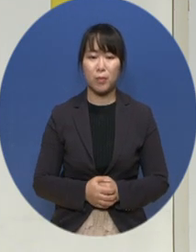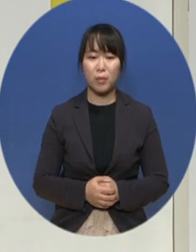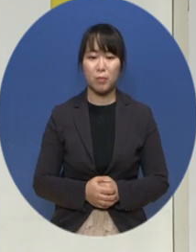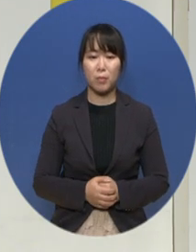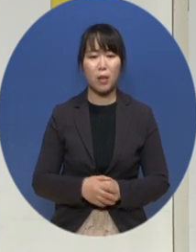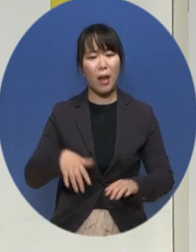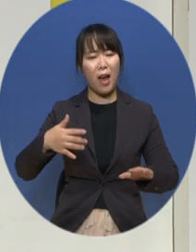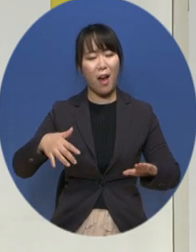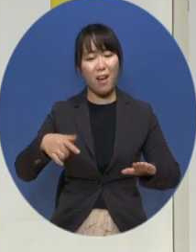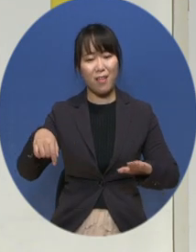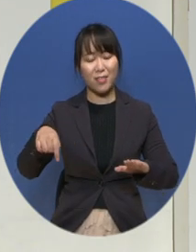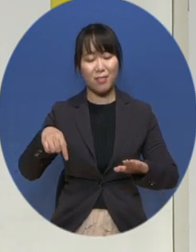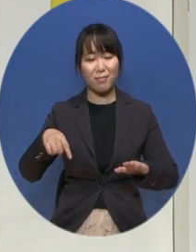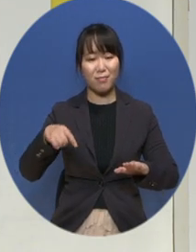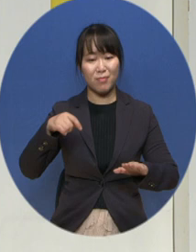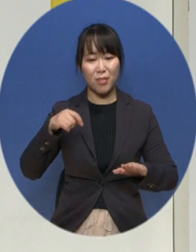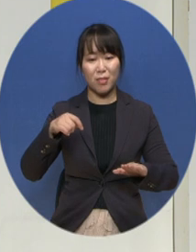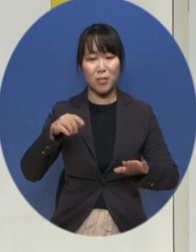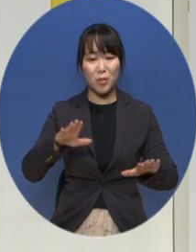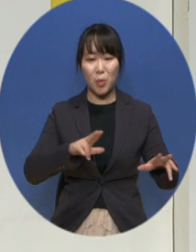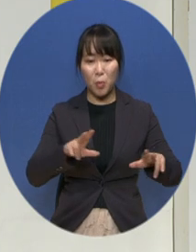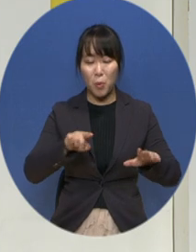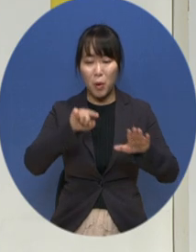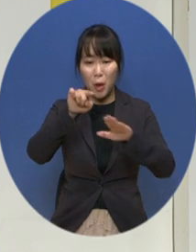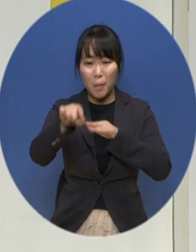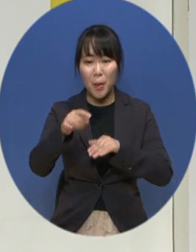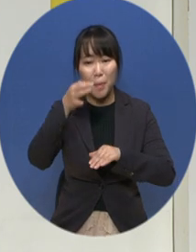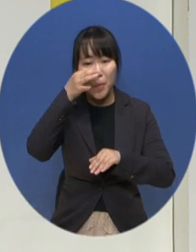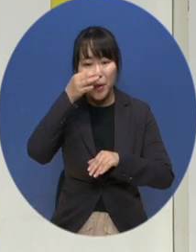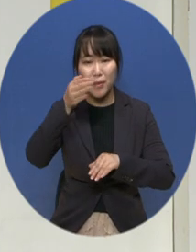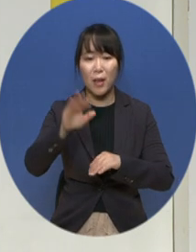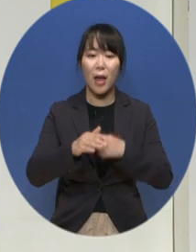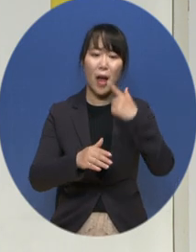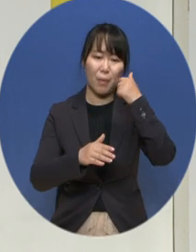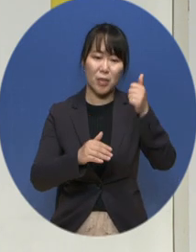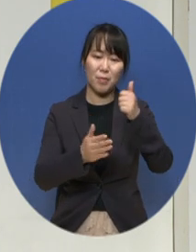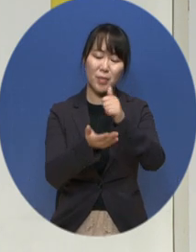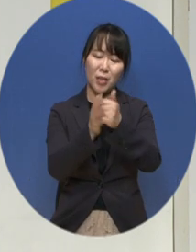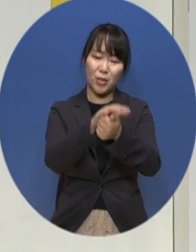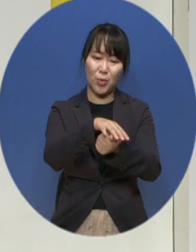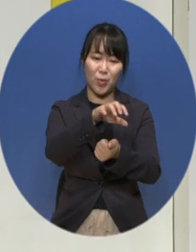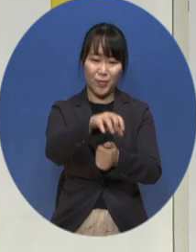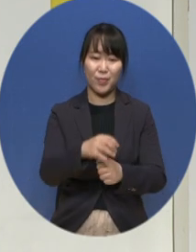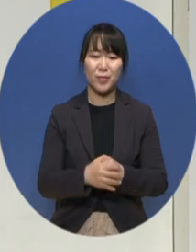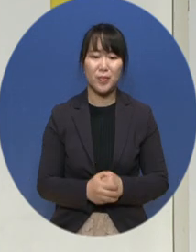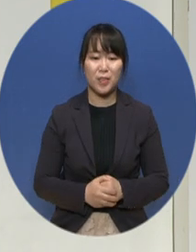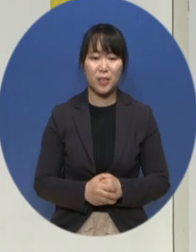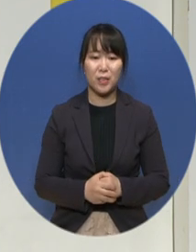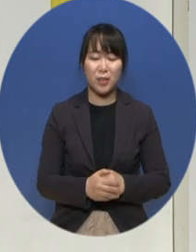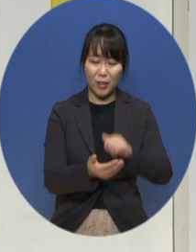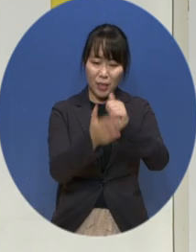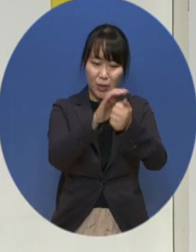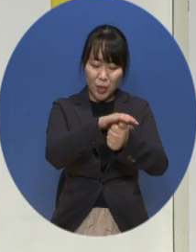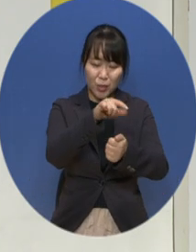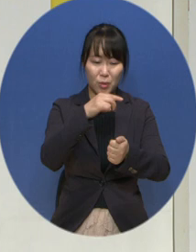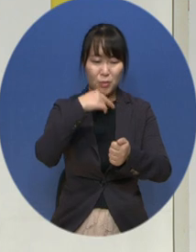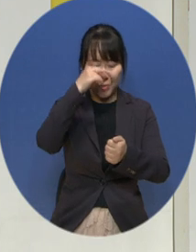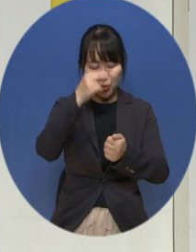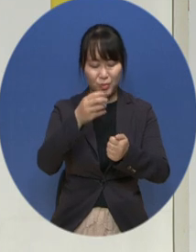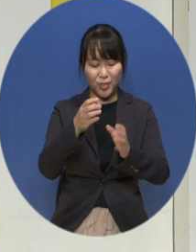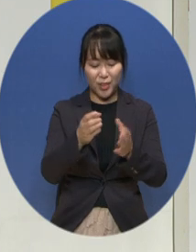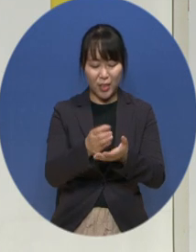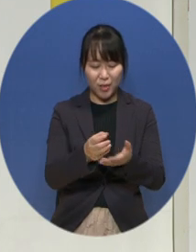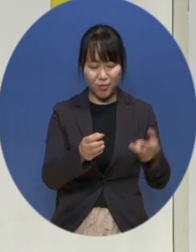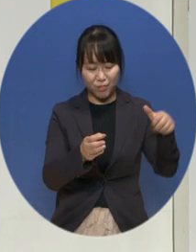가보지는 못했습니다만 이제 곧바로 가 봐야 되겠는데 그 아버님 산소 아예 변소에 가서 좀